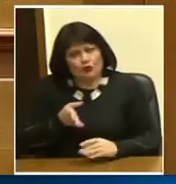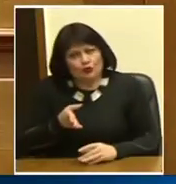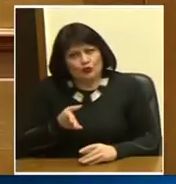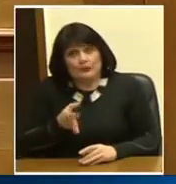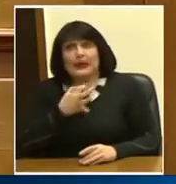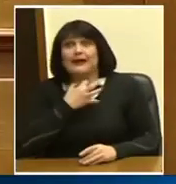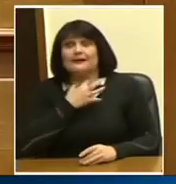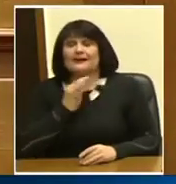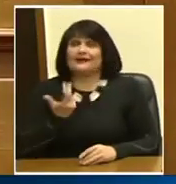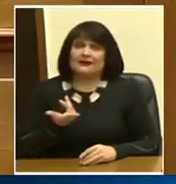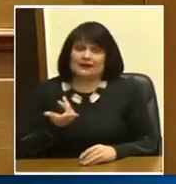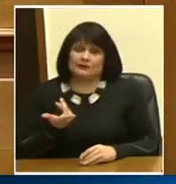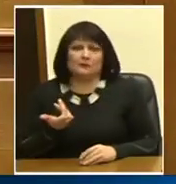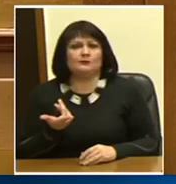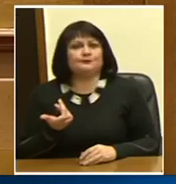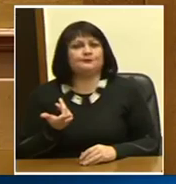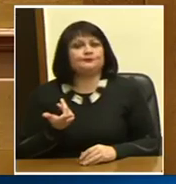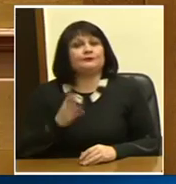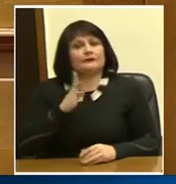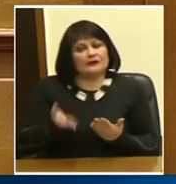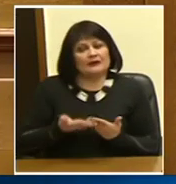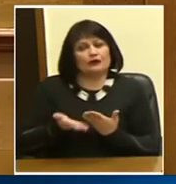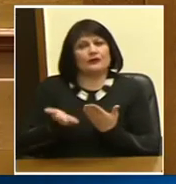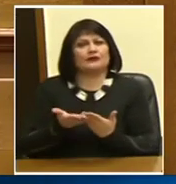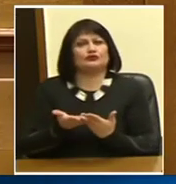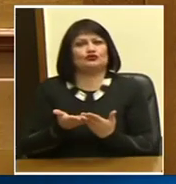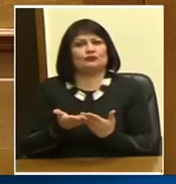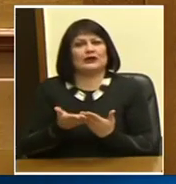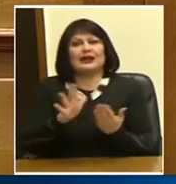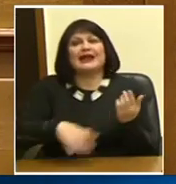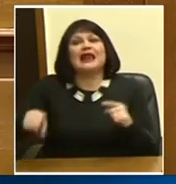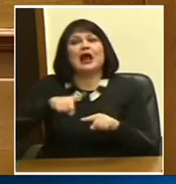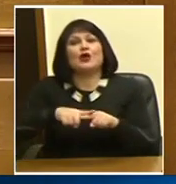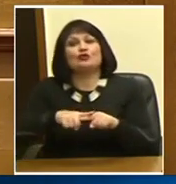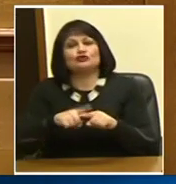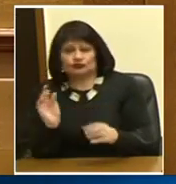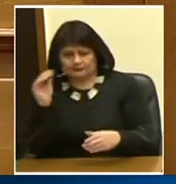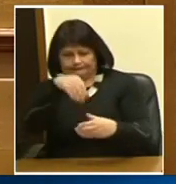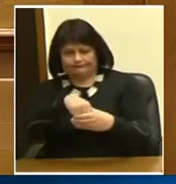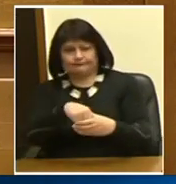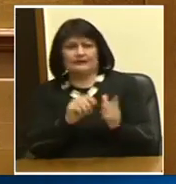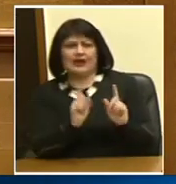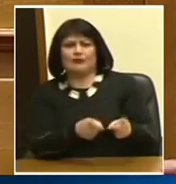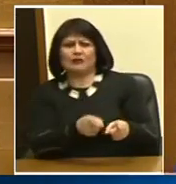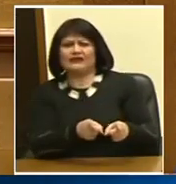ανάγκη να ενισχύσουμε την άμεση συμμετοχή του λαού στη λήψη των